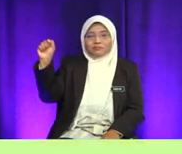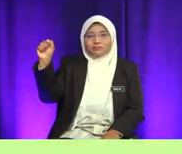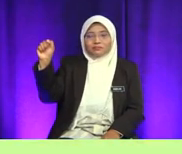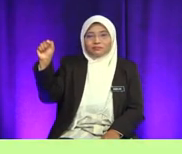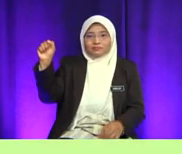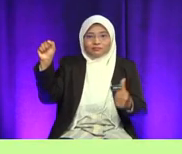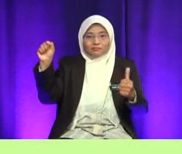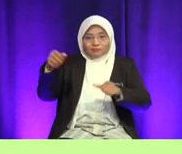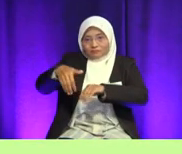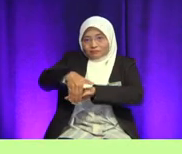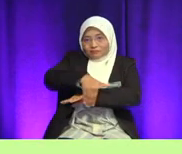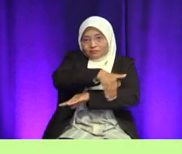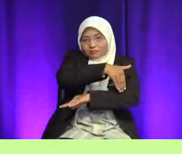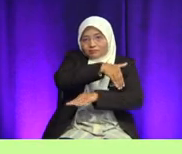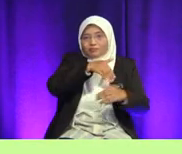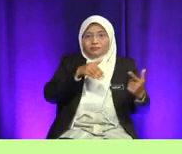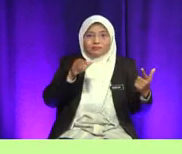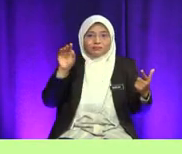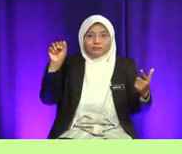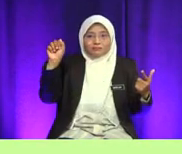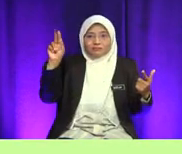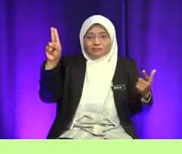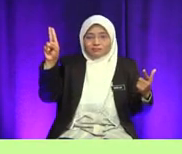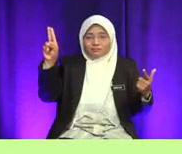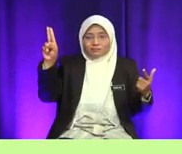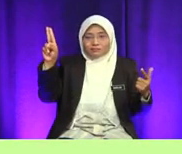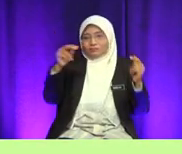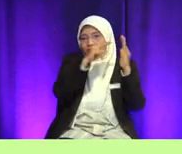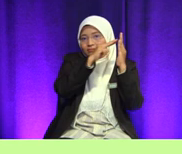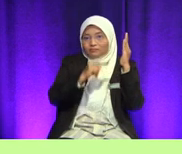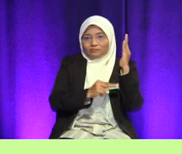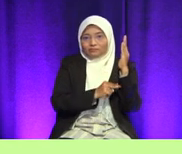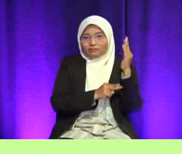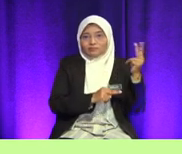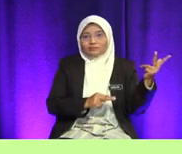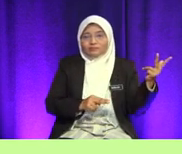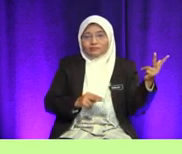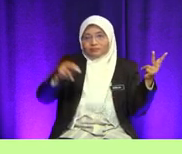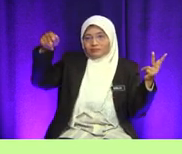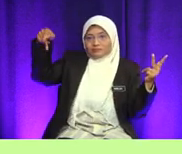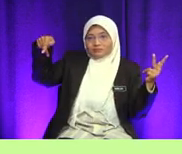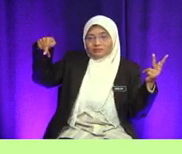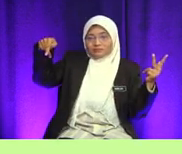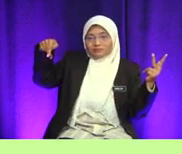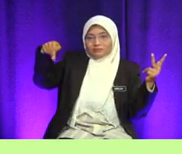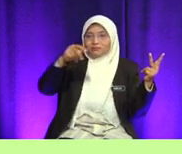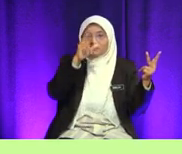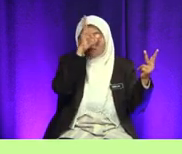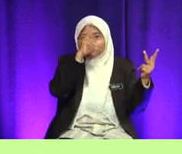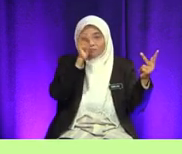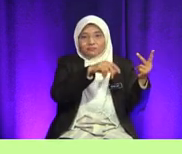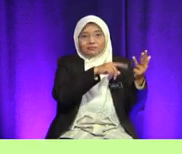sempadan yuk untuk undang-undang PII untuk pemerintah dan